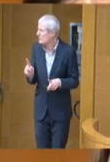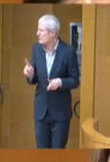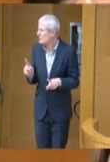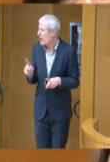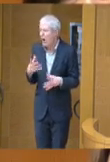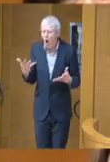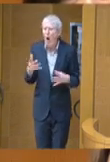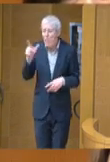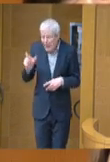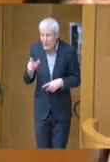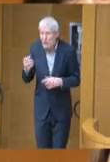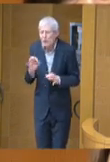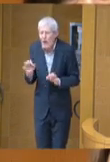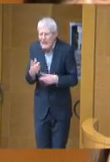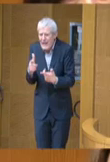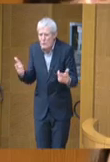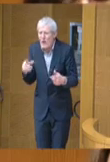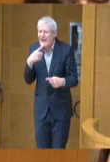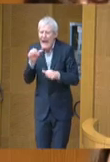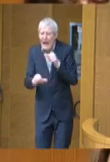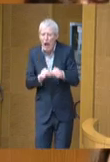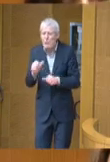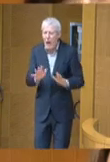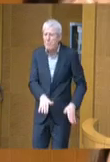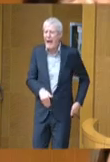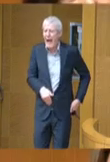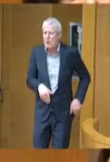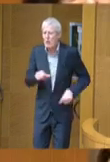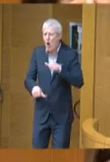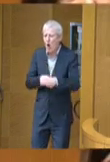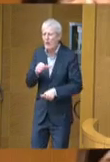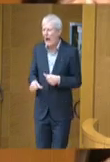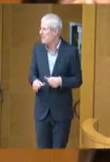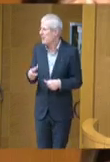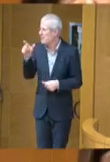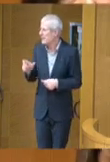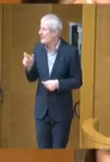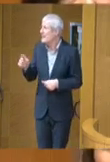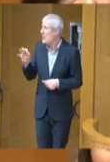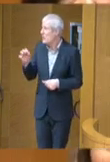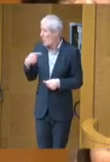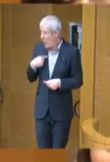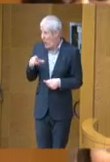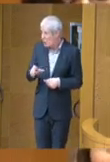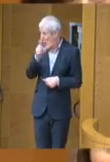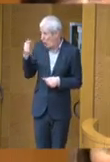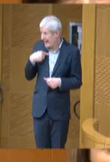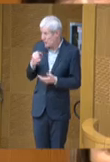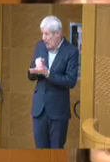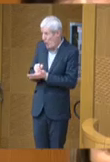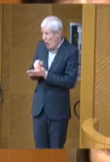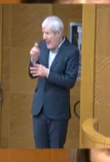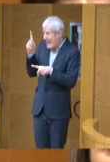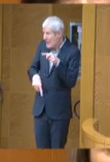il pannolone. No, è assurdo, non ho visto con i miei occhi. Il giorno stesso in cui sono stato licenziato dalla scuola, il 13